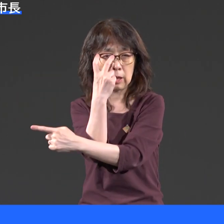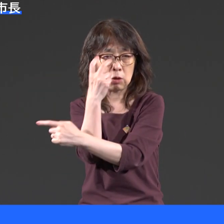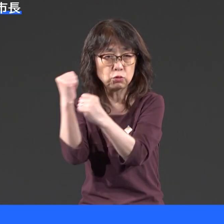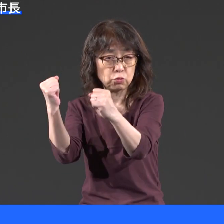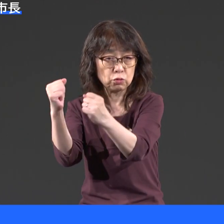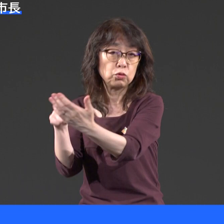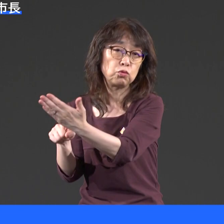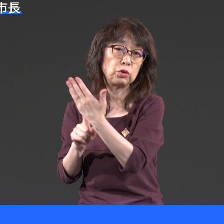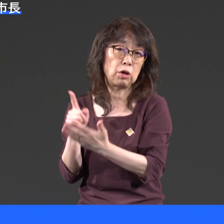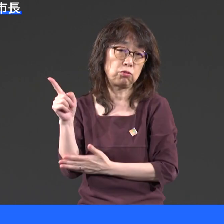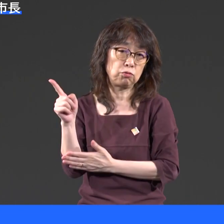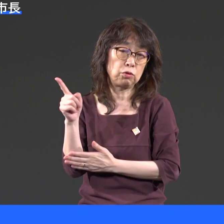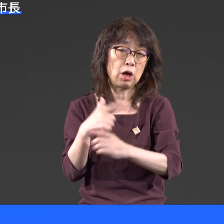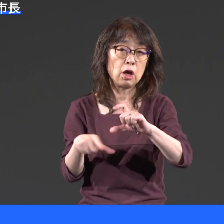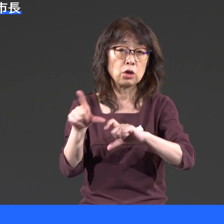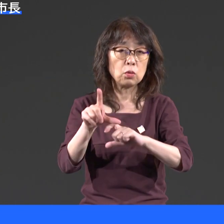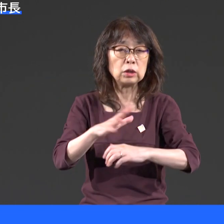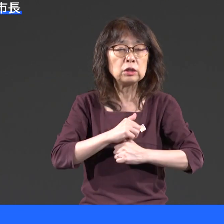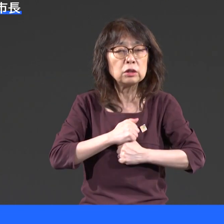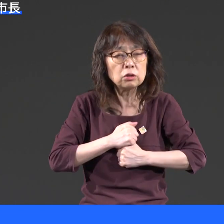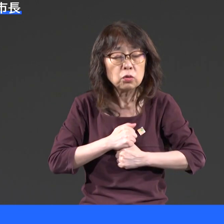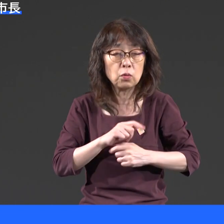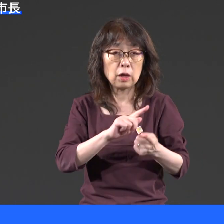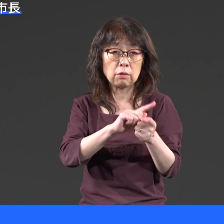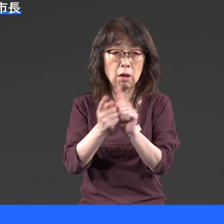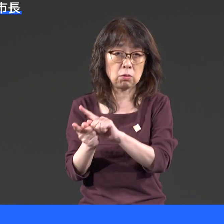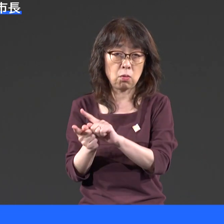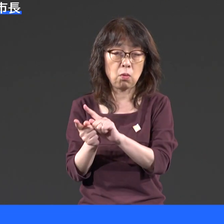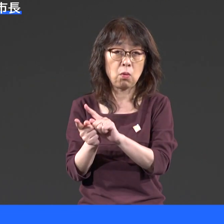、より慎重な対応ということを、